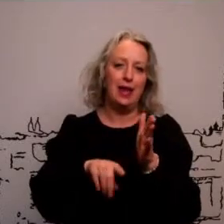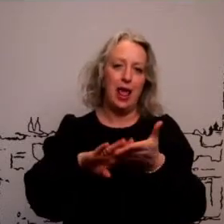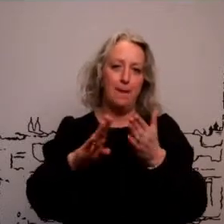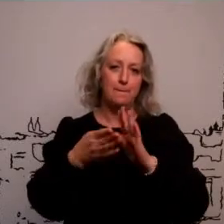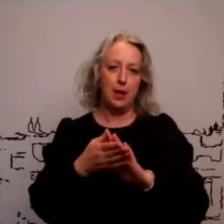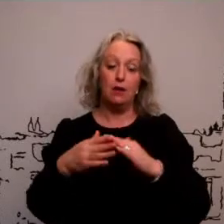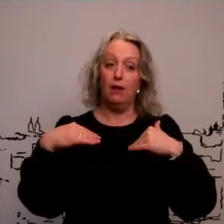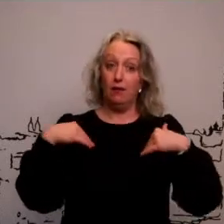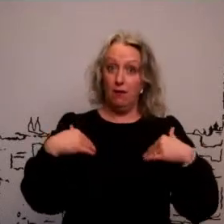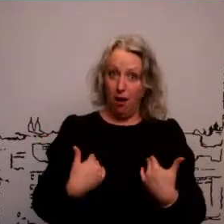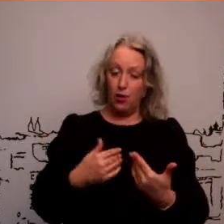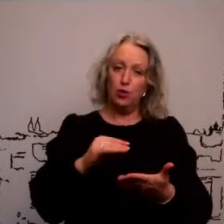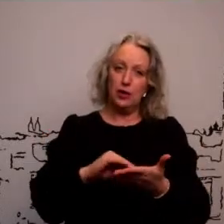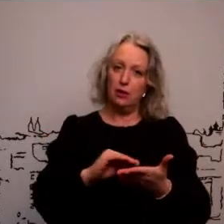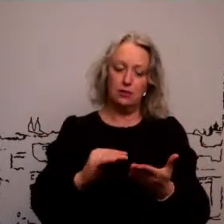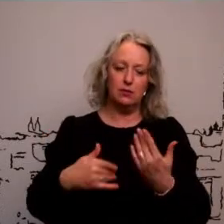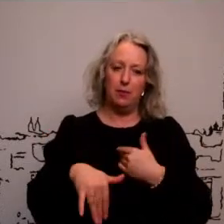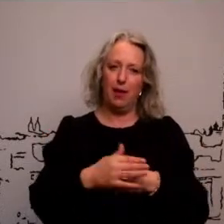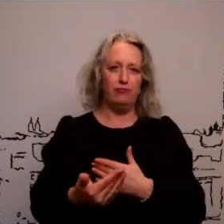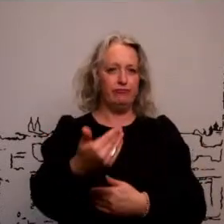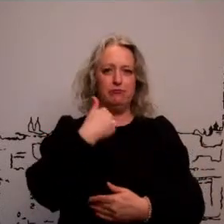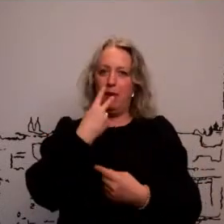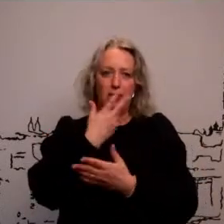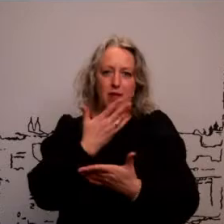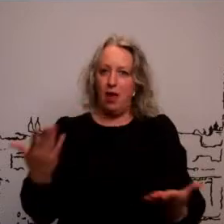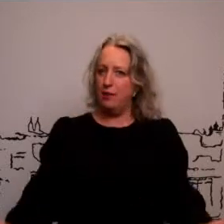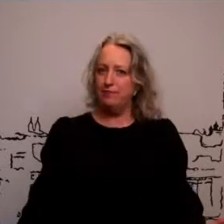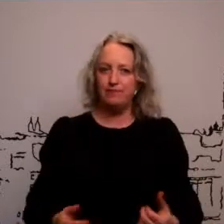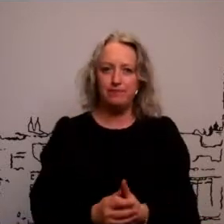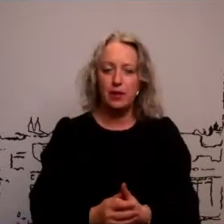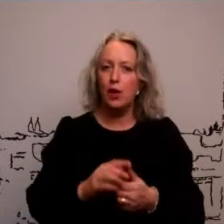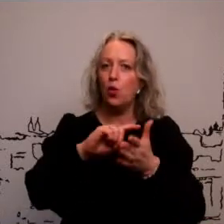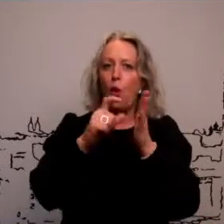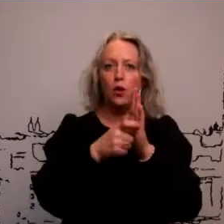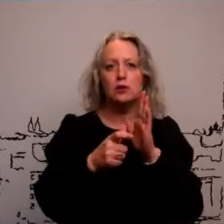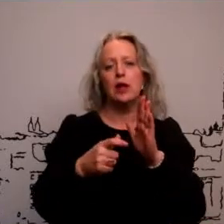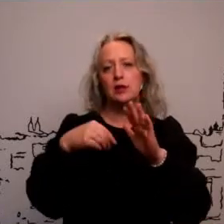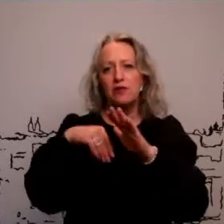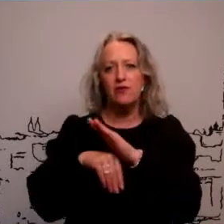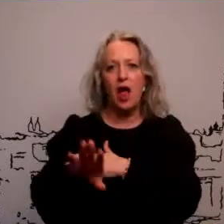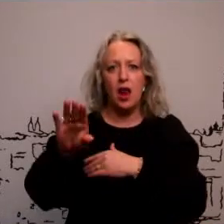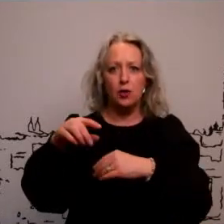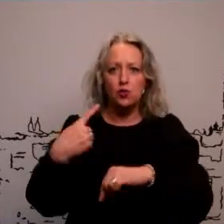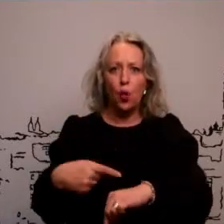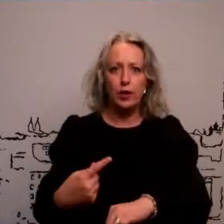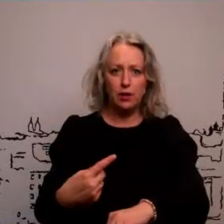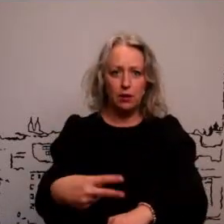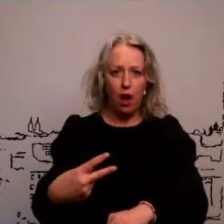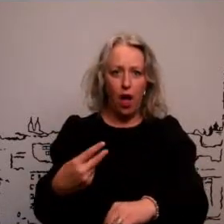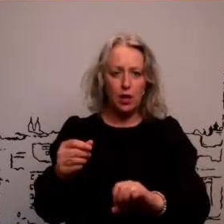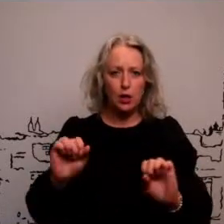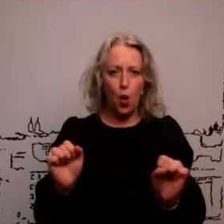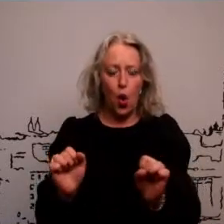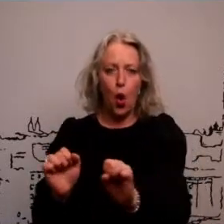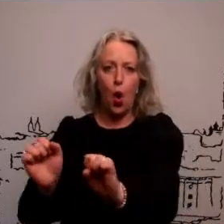noh, kahjuks jällegi need lood, mis meile jõuavad, me ei näe. Need korterist välja kolimised toimuvad tundide vältel,